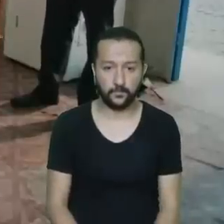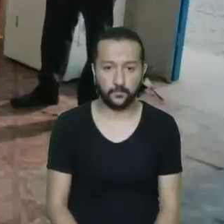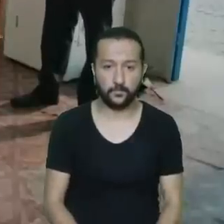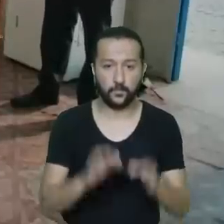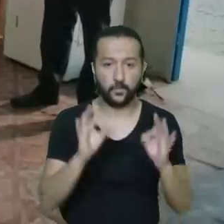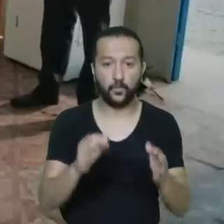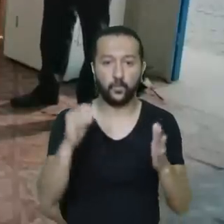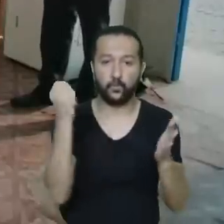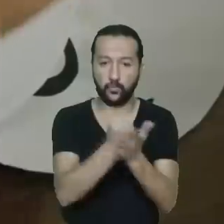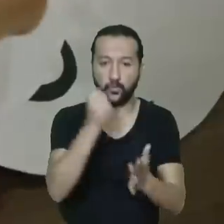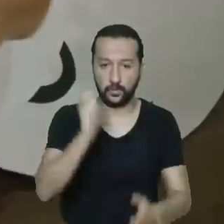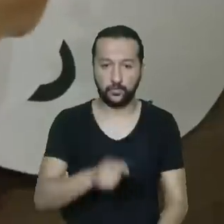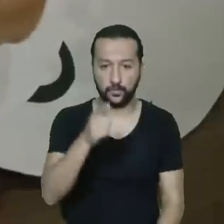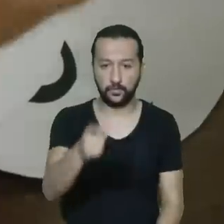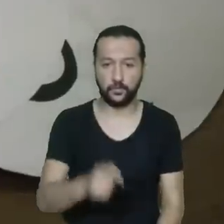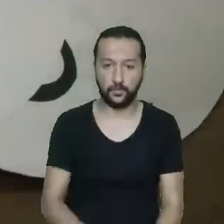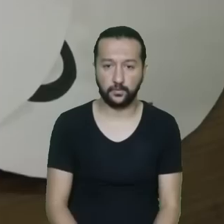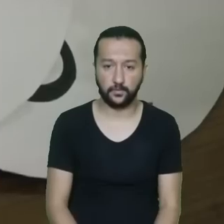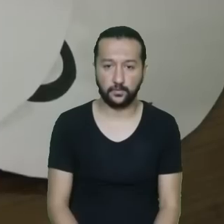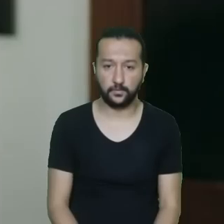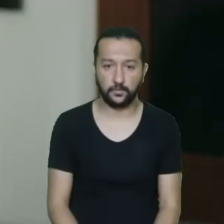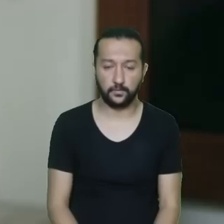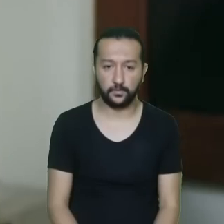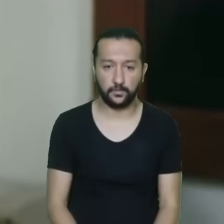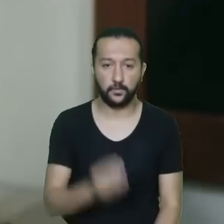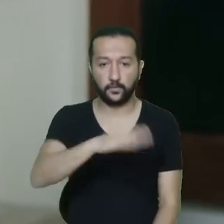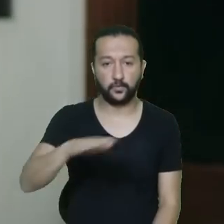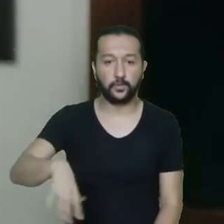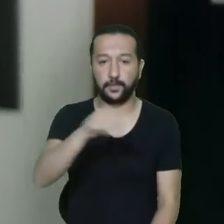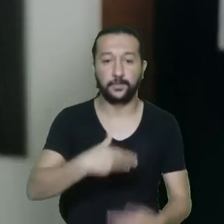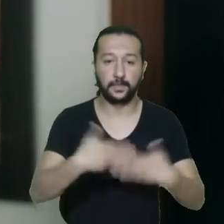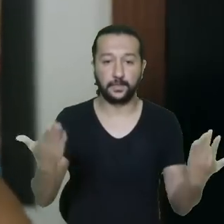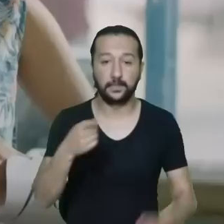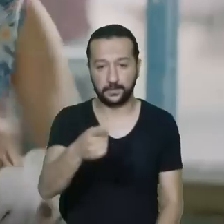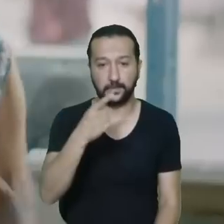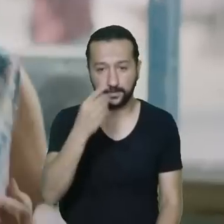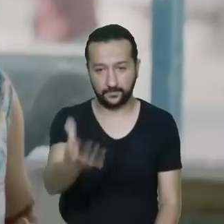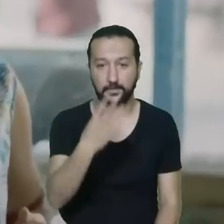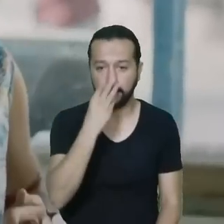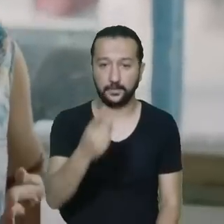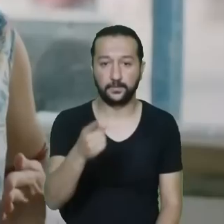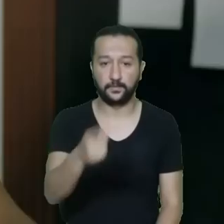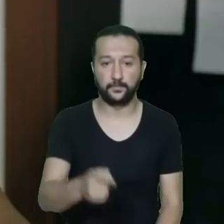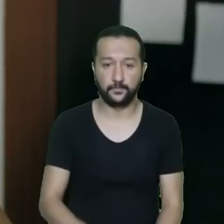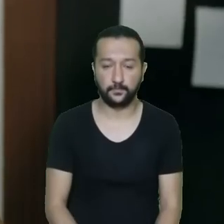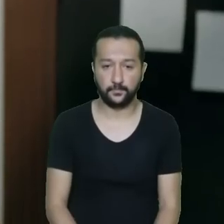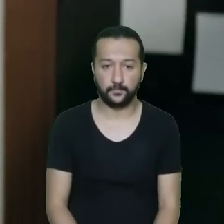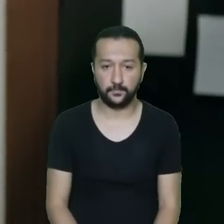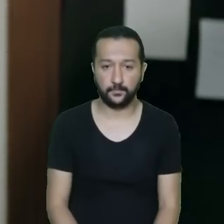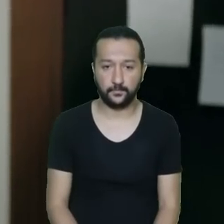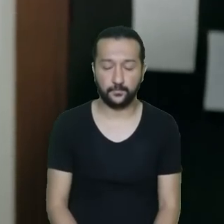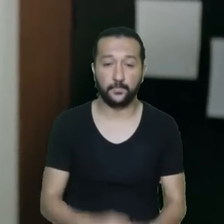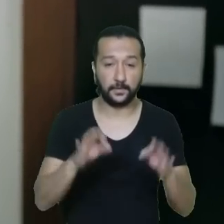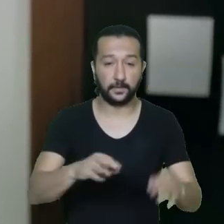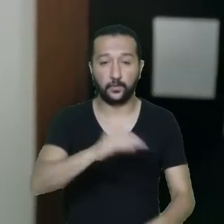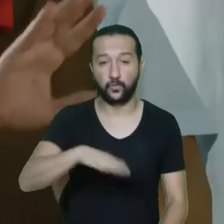Hörü mühür falan da basıyoruz değil mi Sadıç? He. Sayılmaz beyaz eşya. Çoluğu çocuğu da alıyoruz. Al bak senin de yeğenin gibi. TRT yapar gibi gergin kollarını